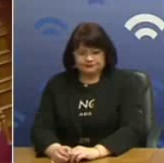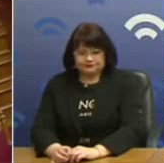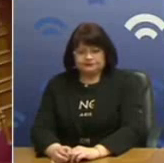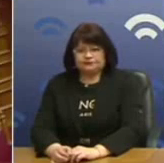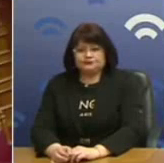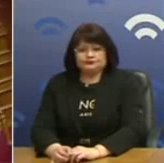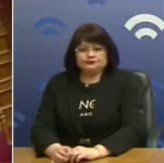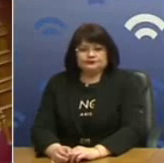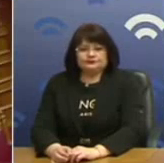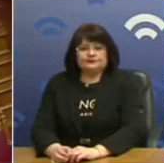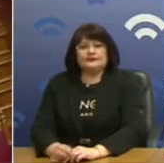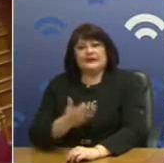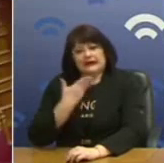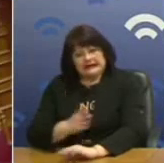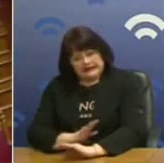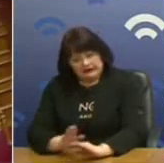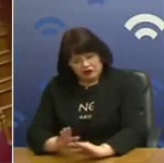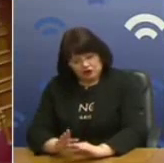Και κλείνω.